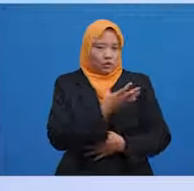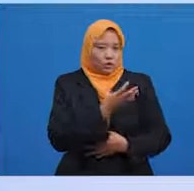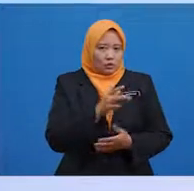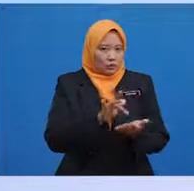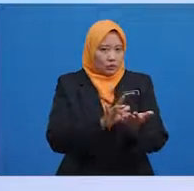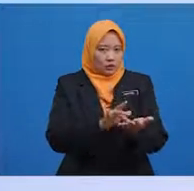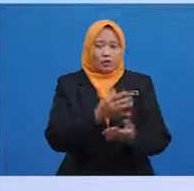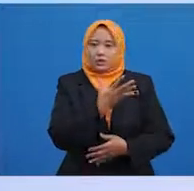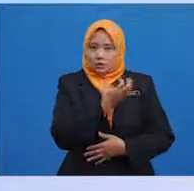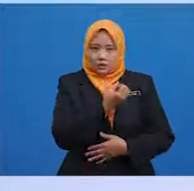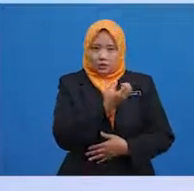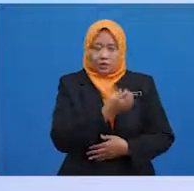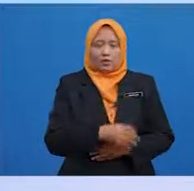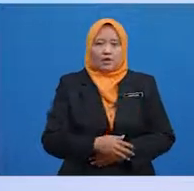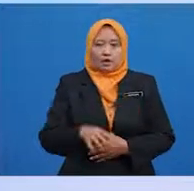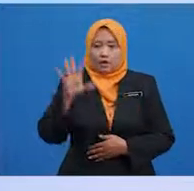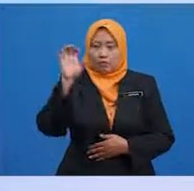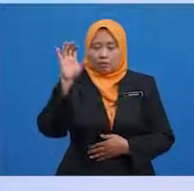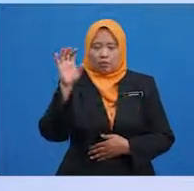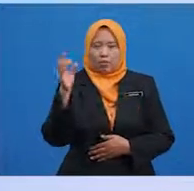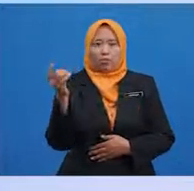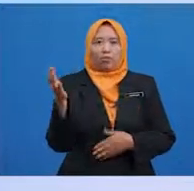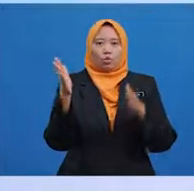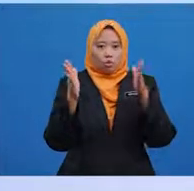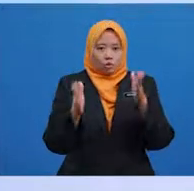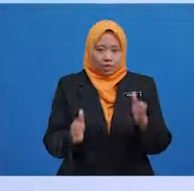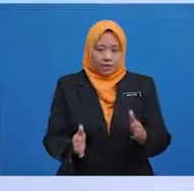ialah 50 orang setiap hari.